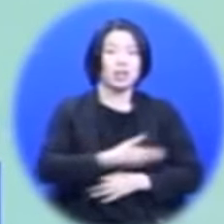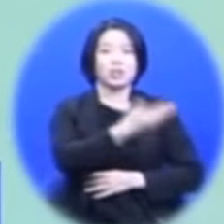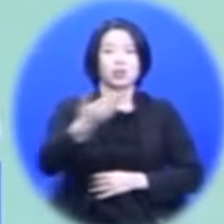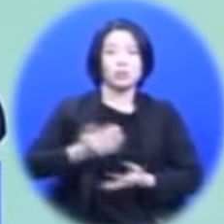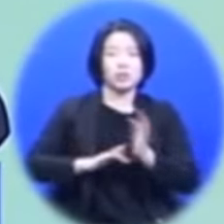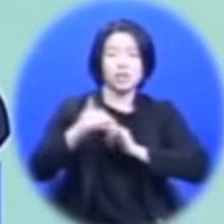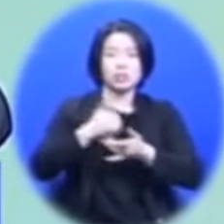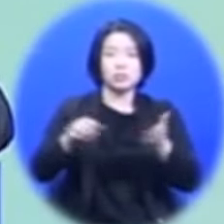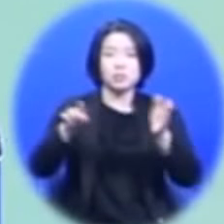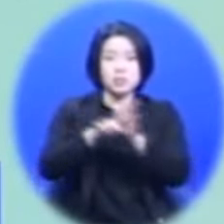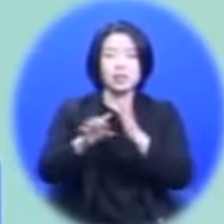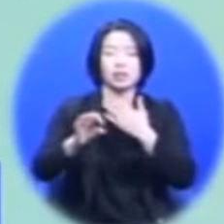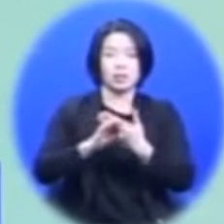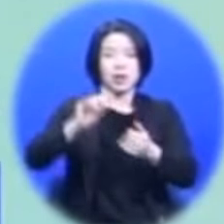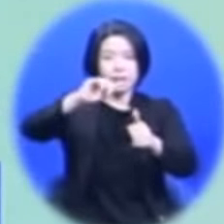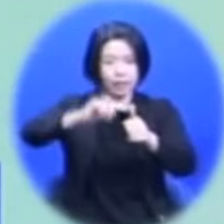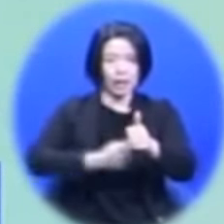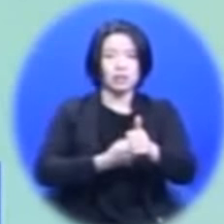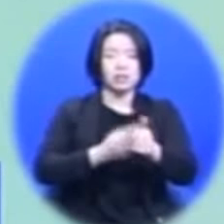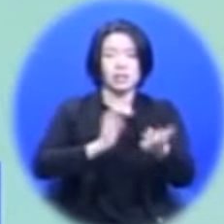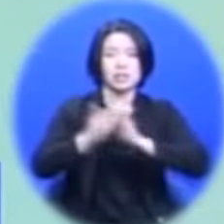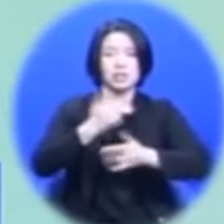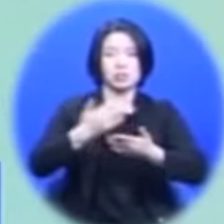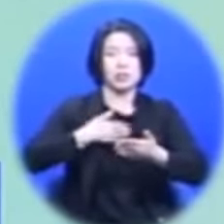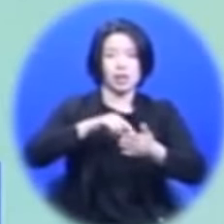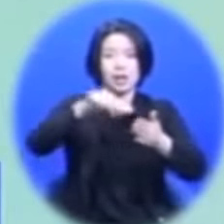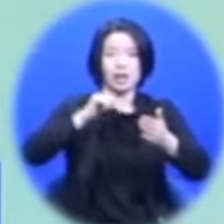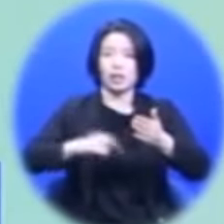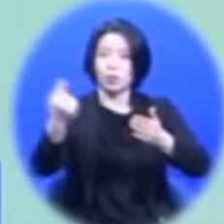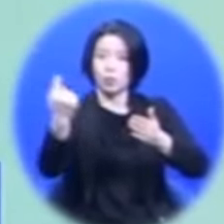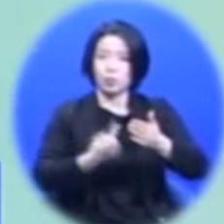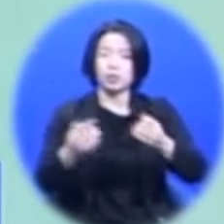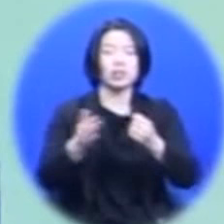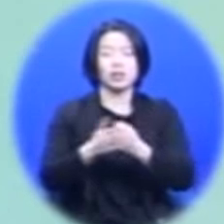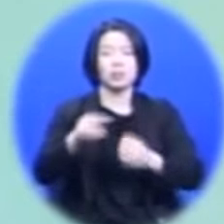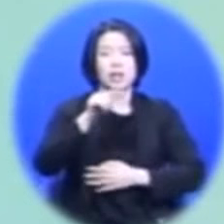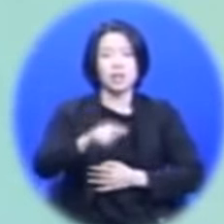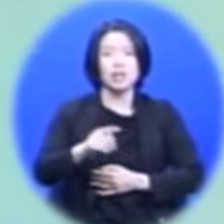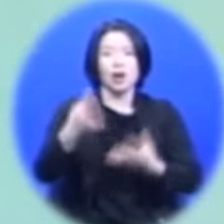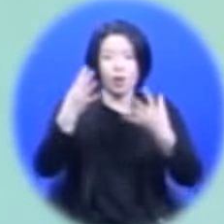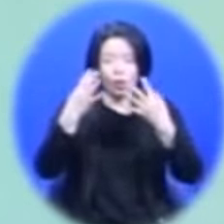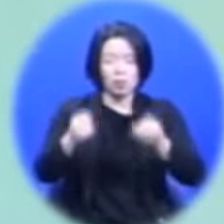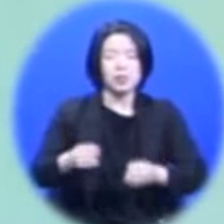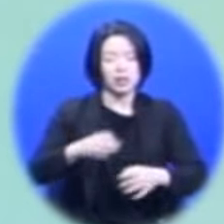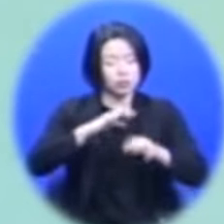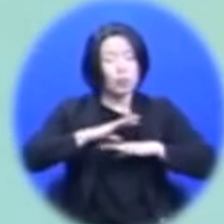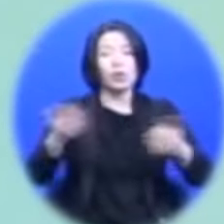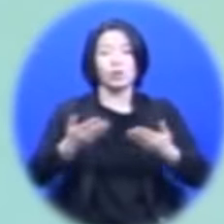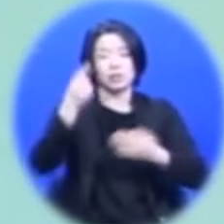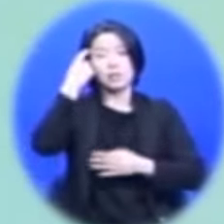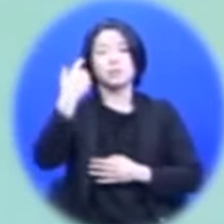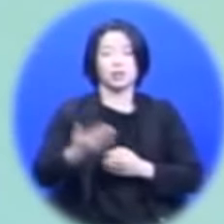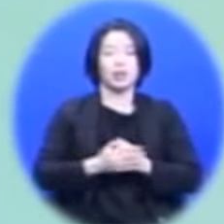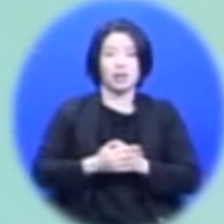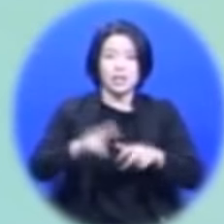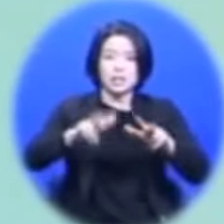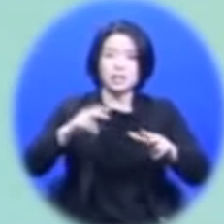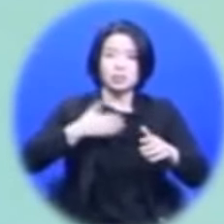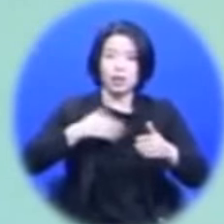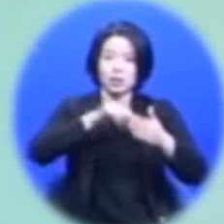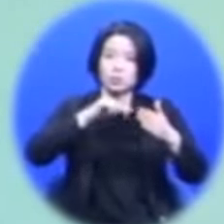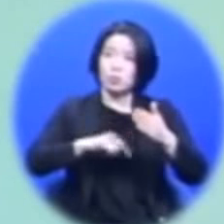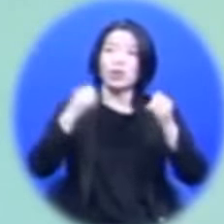예수님을 믿었다면 당연히 예수님이 내 안에 오셨으니 이 얼마나 놀라운 일입니까? 예수님이 지금 내 안에